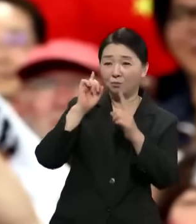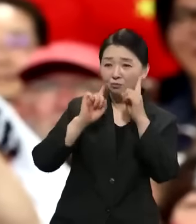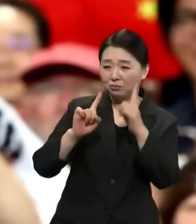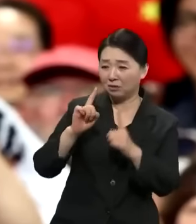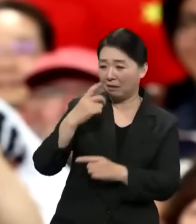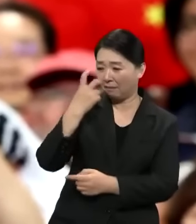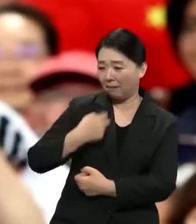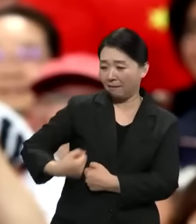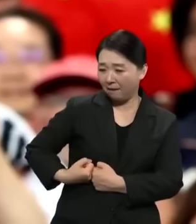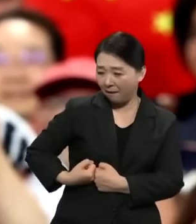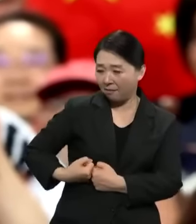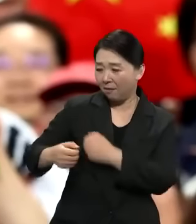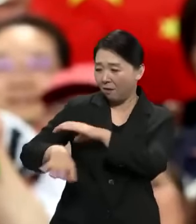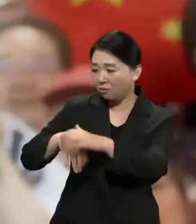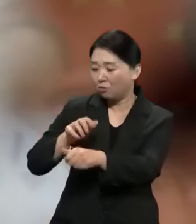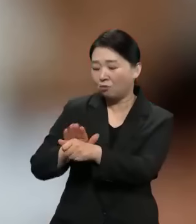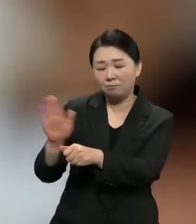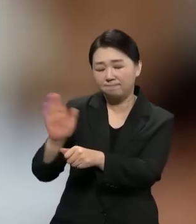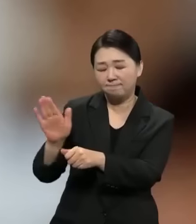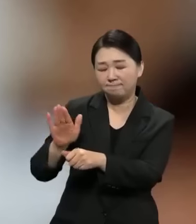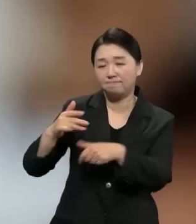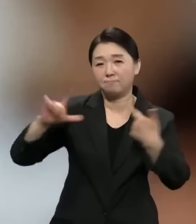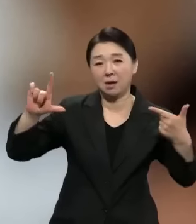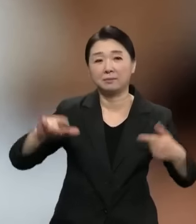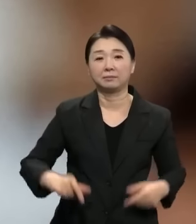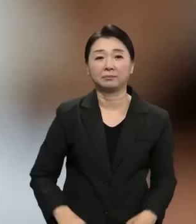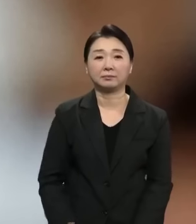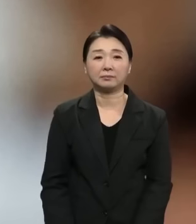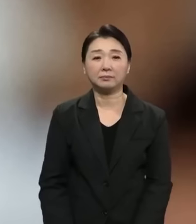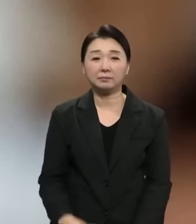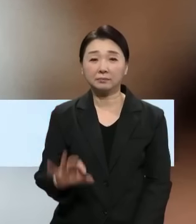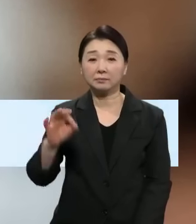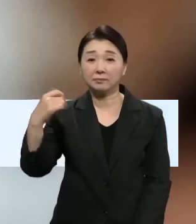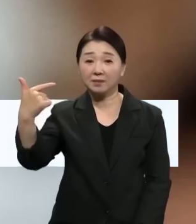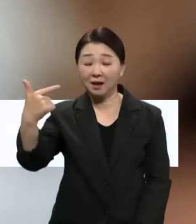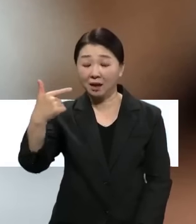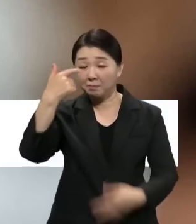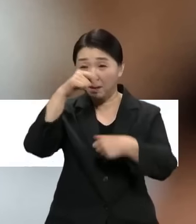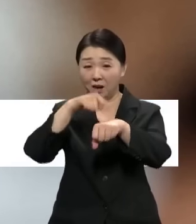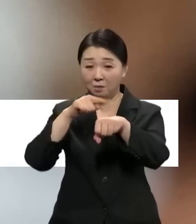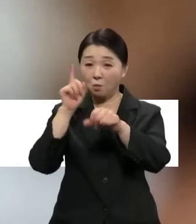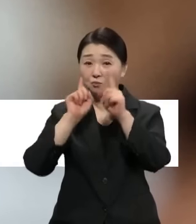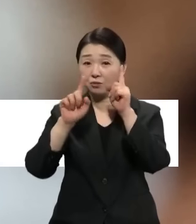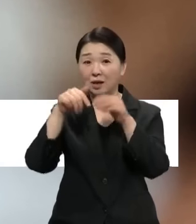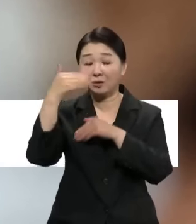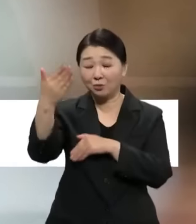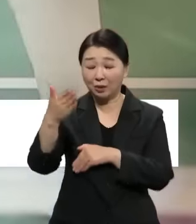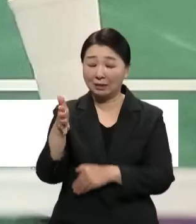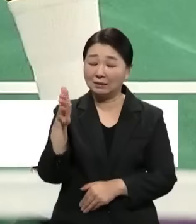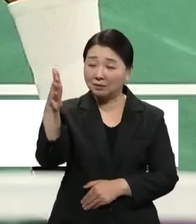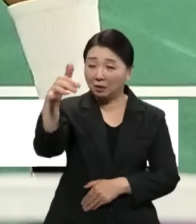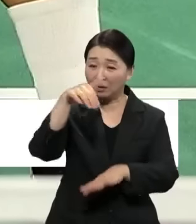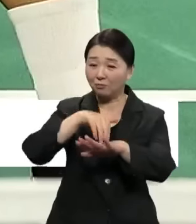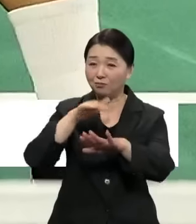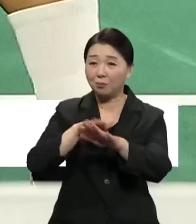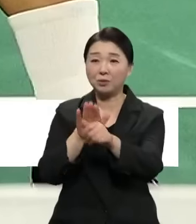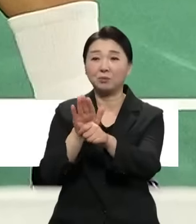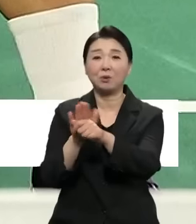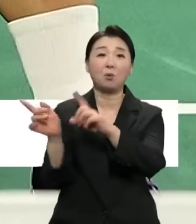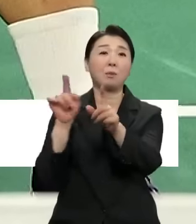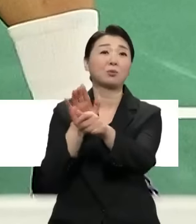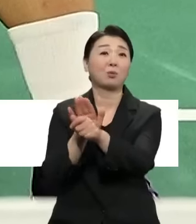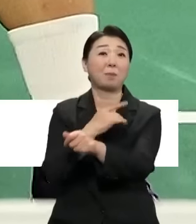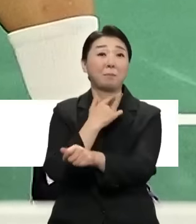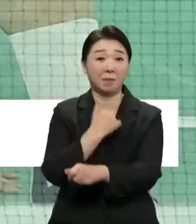대해선 조목조목 반박했습니다. 협회 측은 안세영의 발목 부상 이후 전담 트레이너를 지원해 회복을 도왔다고